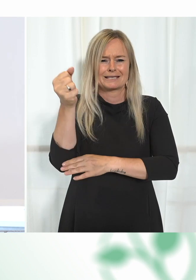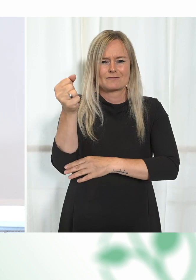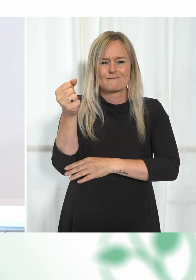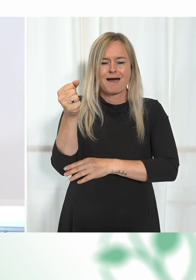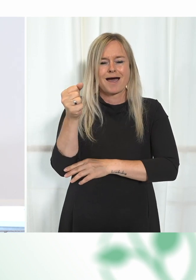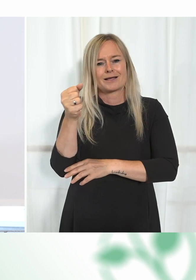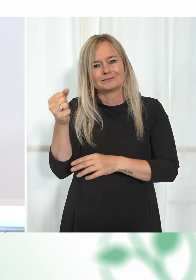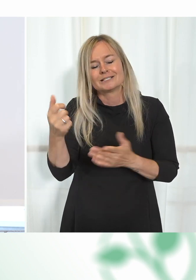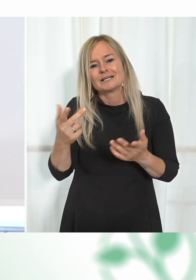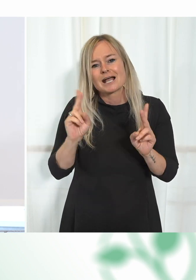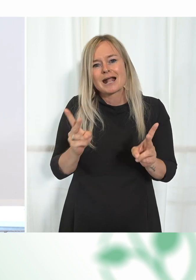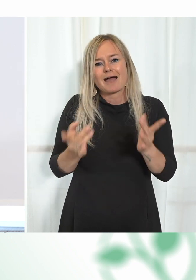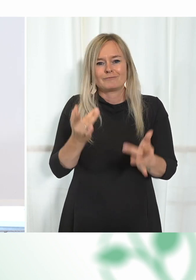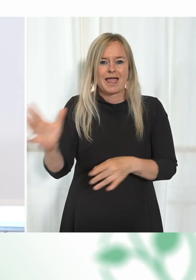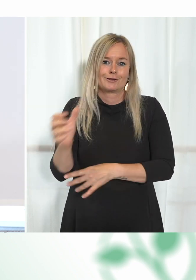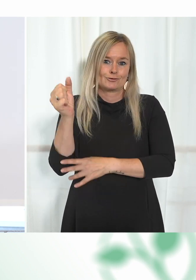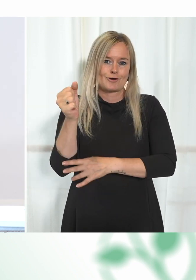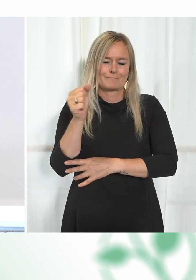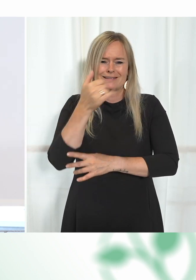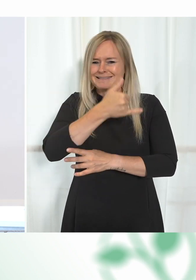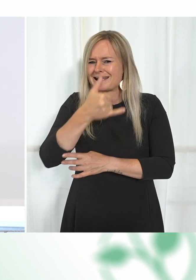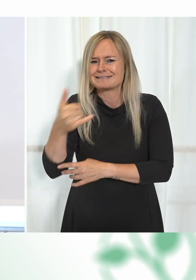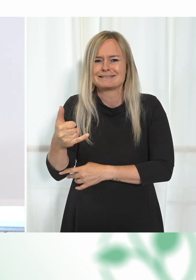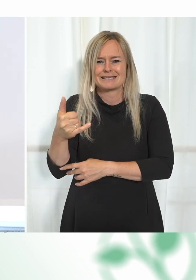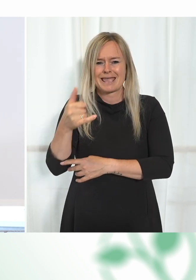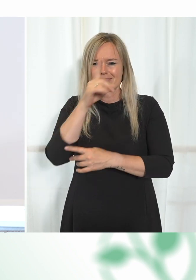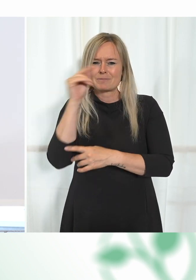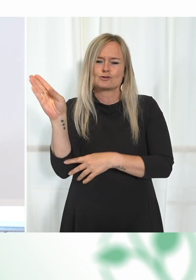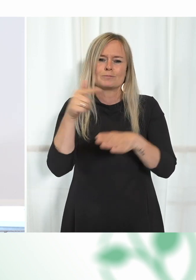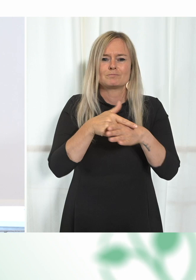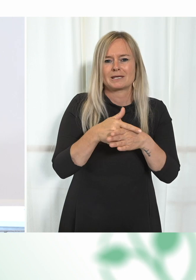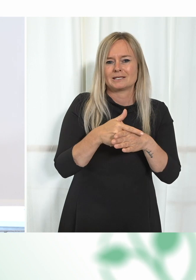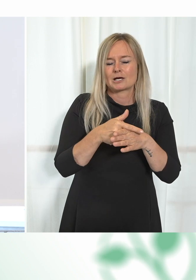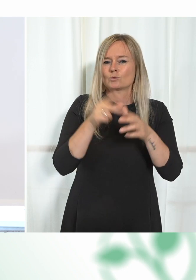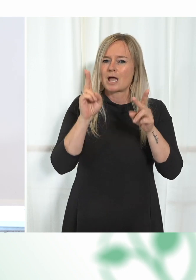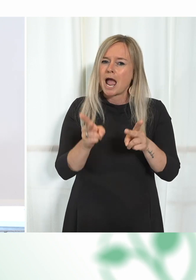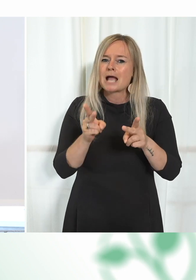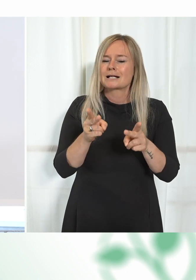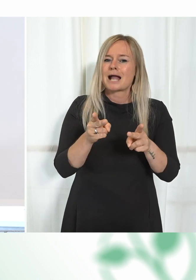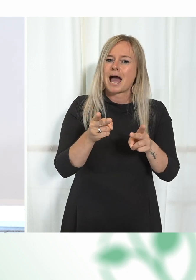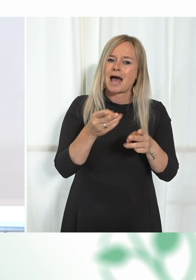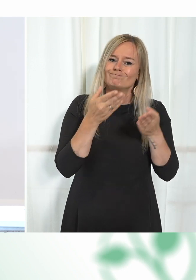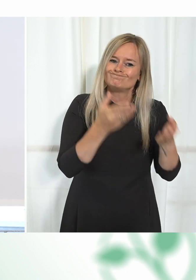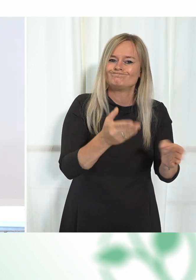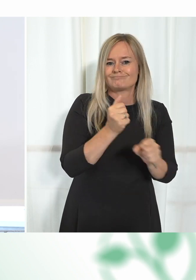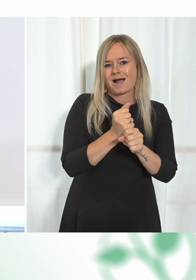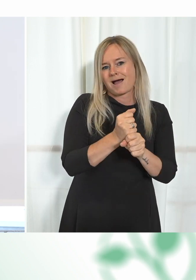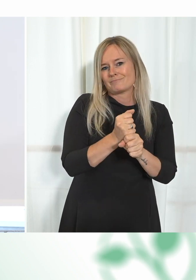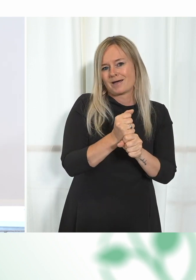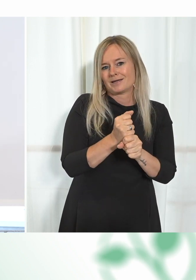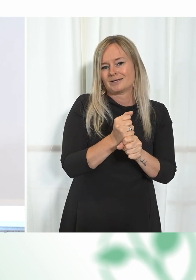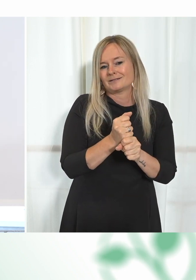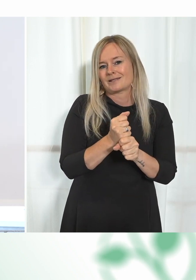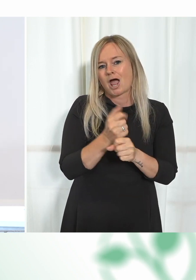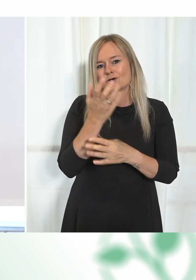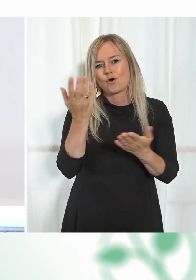kann, dass er händeringend angenommen wird von jedem, dass wir in einen Konkurrenzkampf verfallen um Menschen mit Behinderung und wir uns